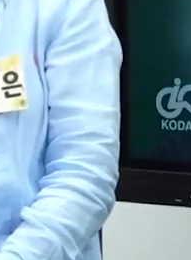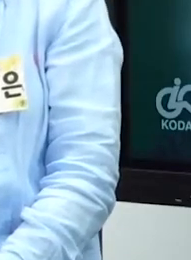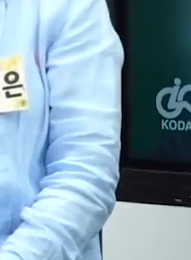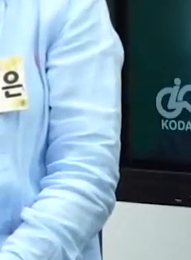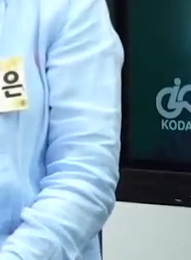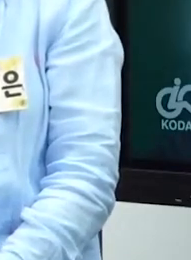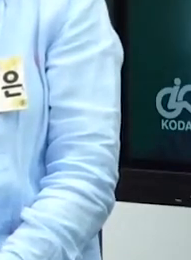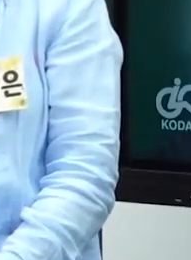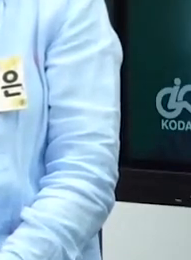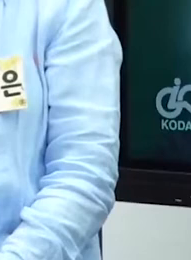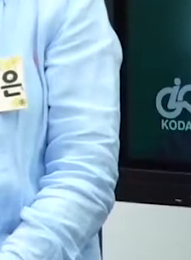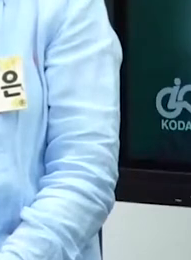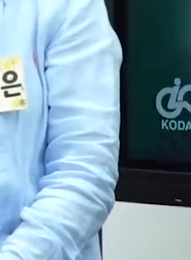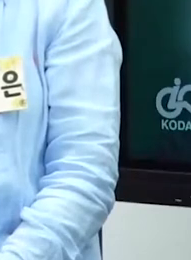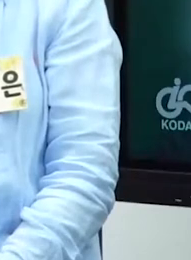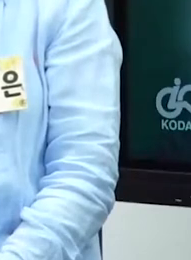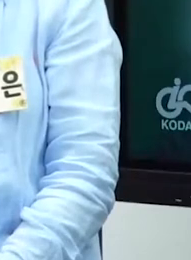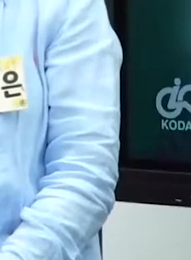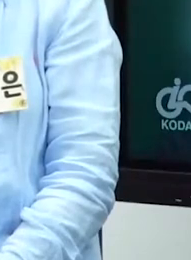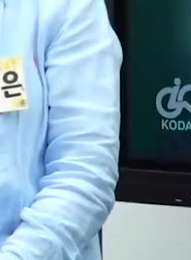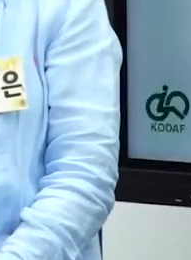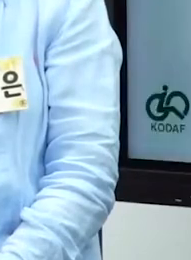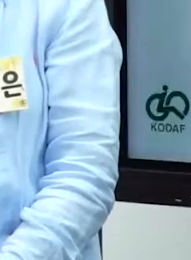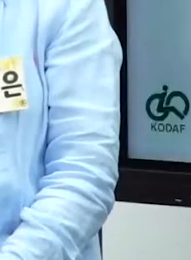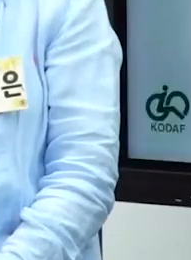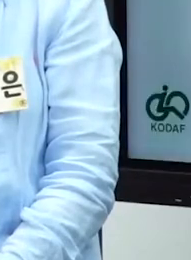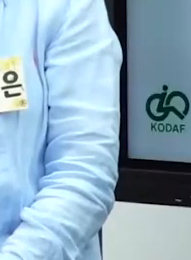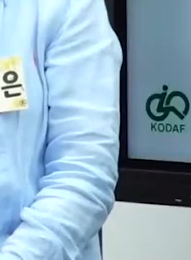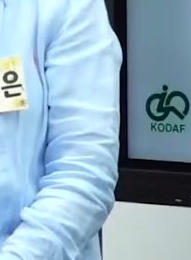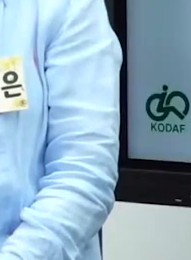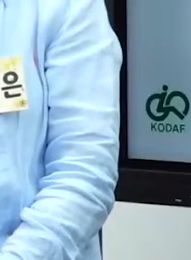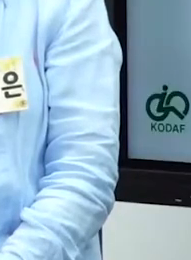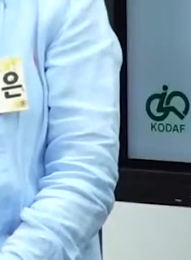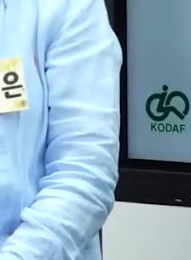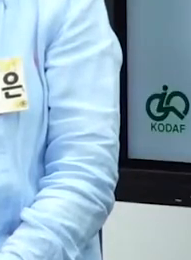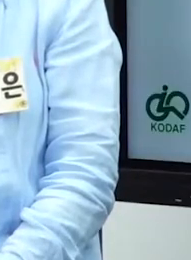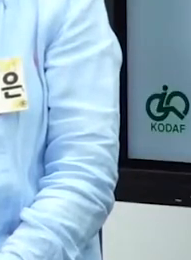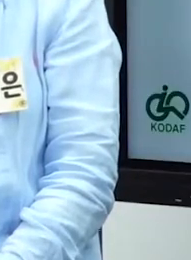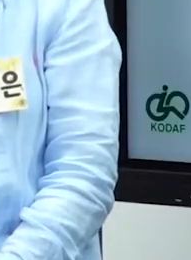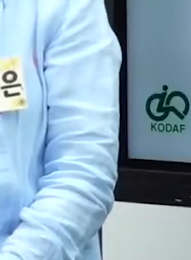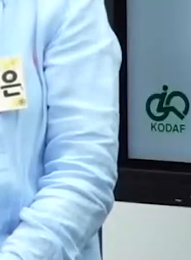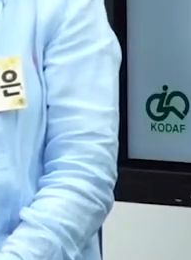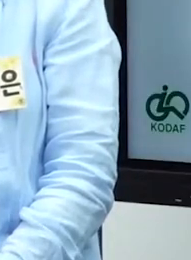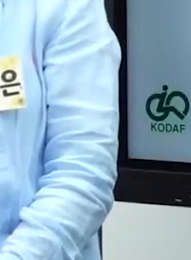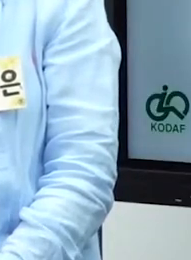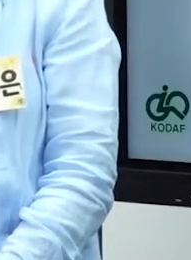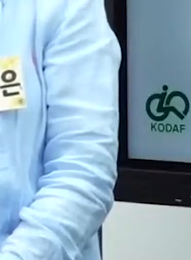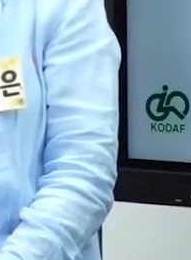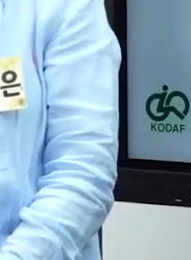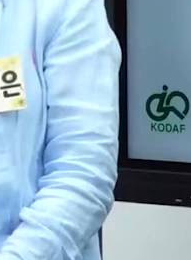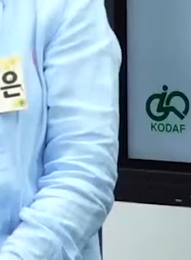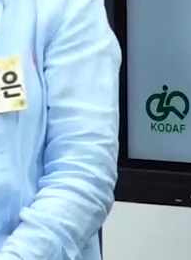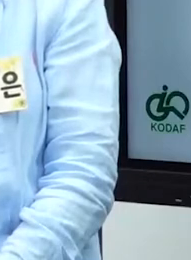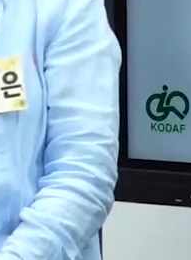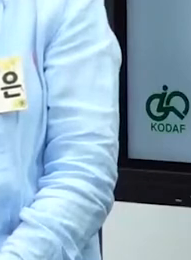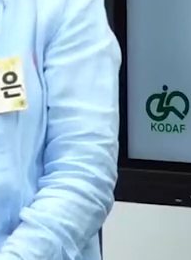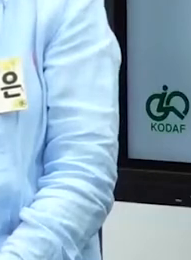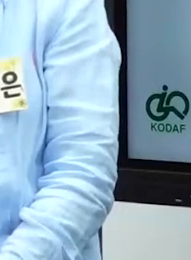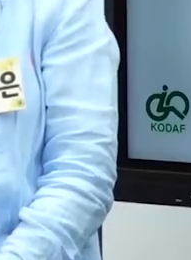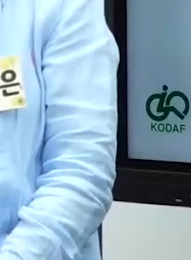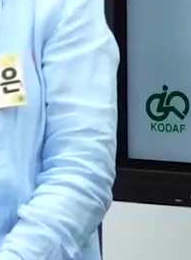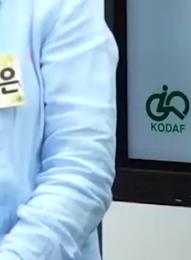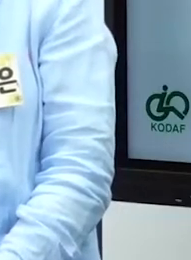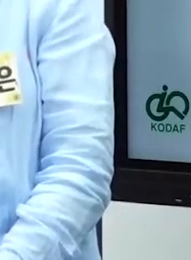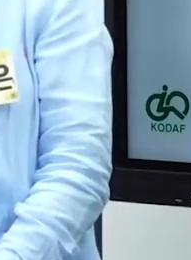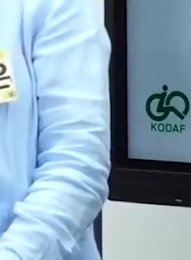그리고 경찰서에서 뭔가 문제가 생겨서 자녀인 제가 저희 아버지의 수어를 진술서로 쓸 때 그때 경찰이 이런